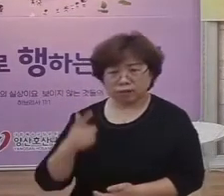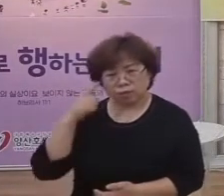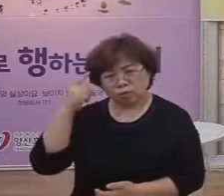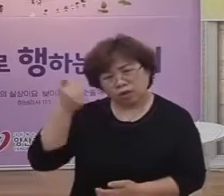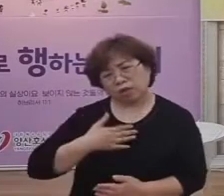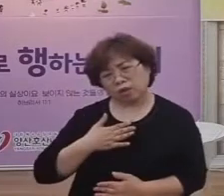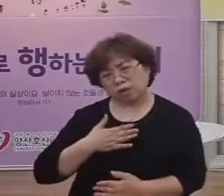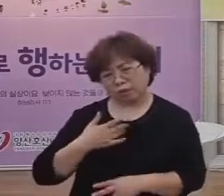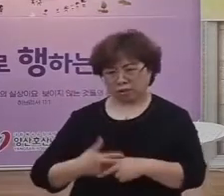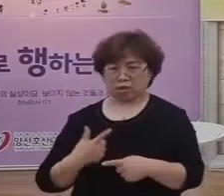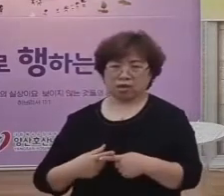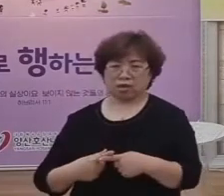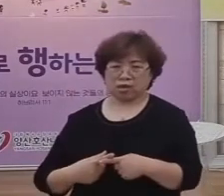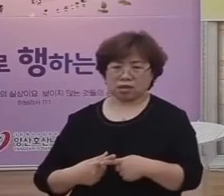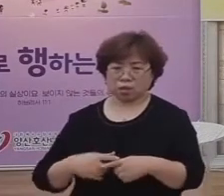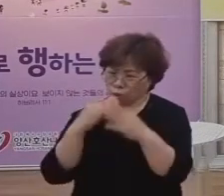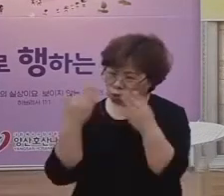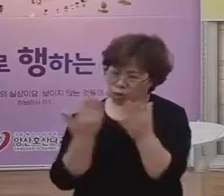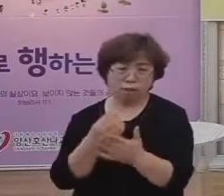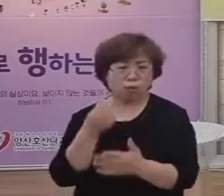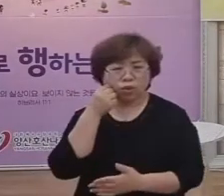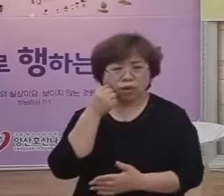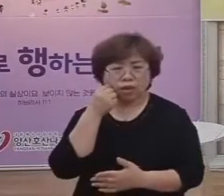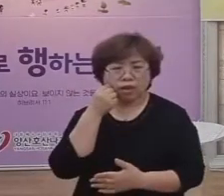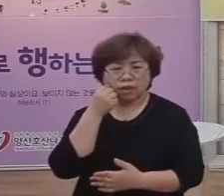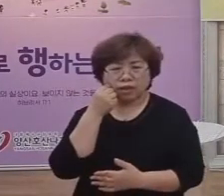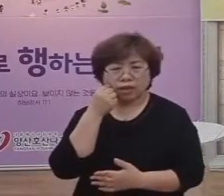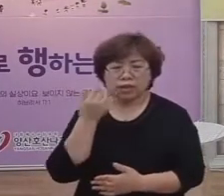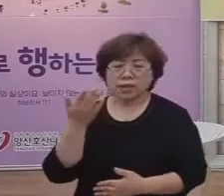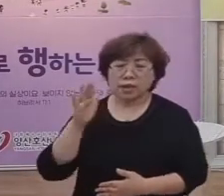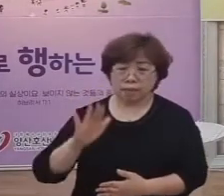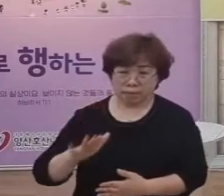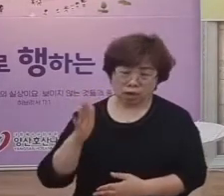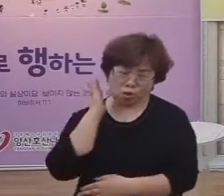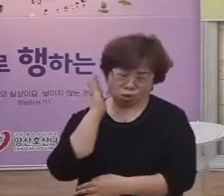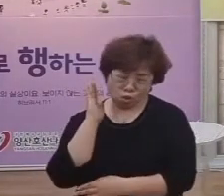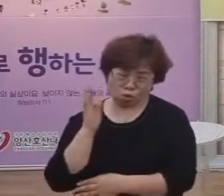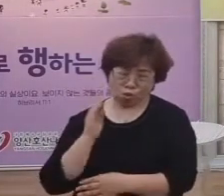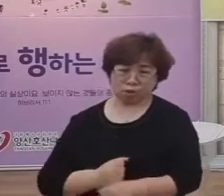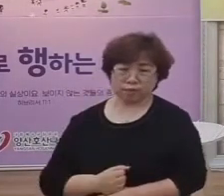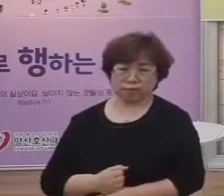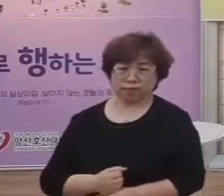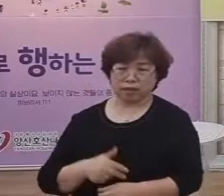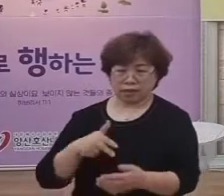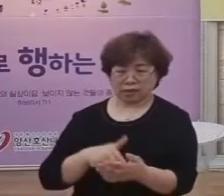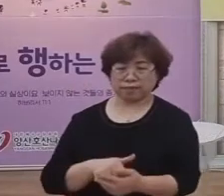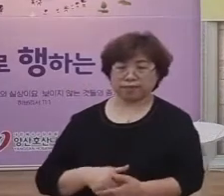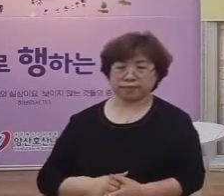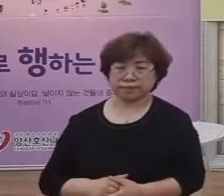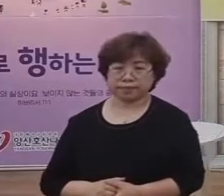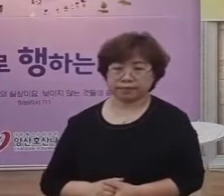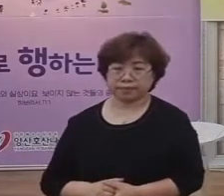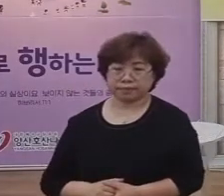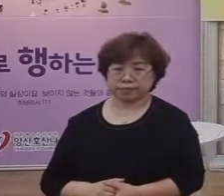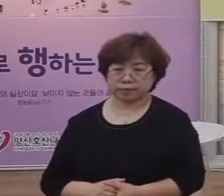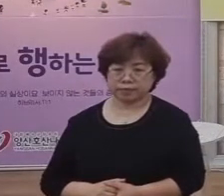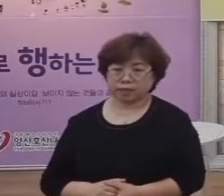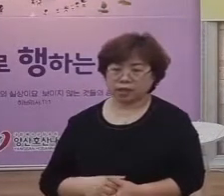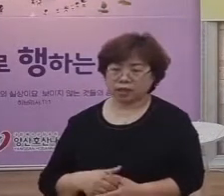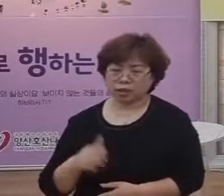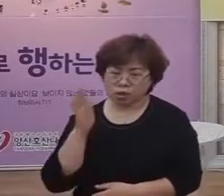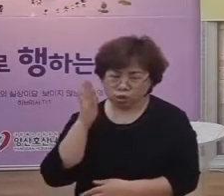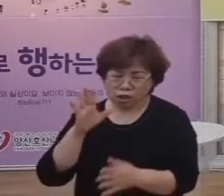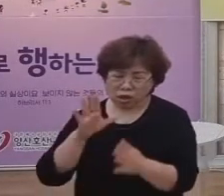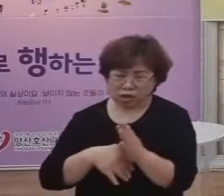아니거든요. 저도 이 당사자입니다. 이런 질문하면 막막합니다. 정말 쉽게 답하지 못할